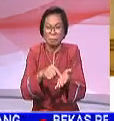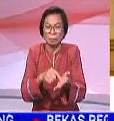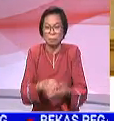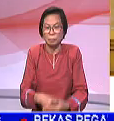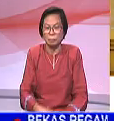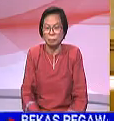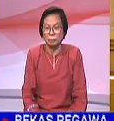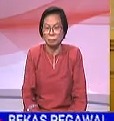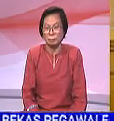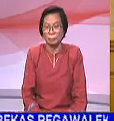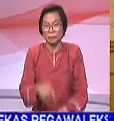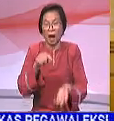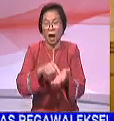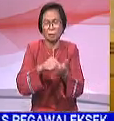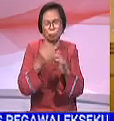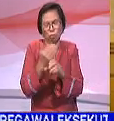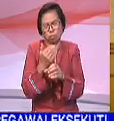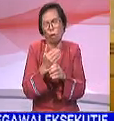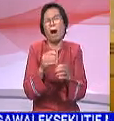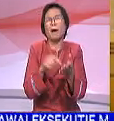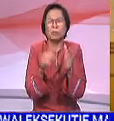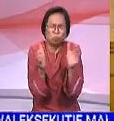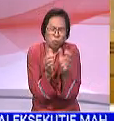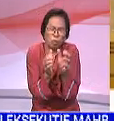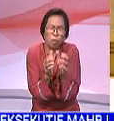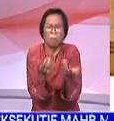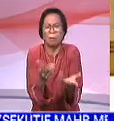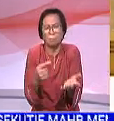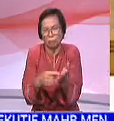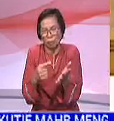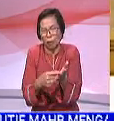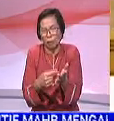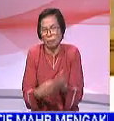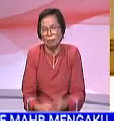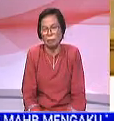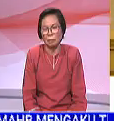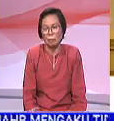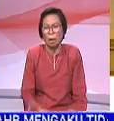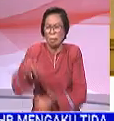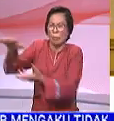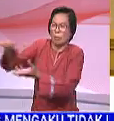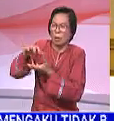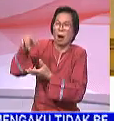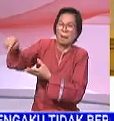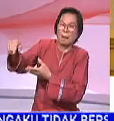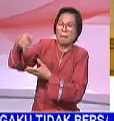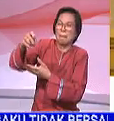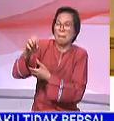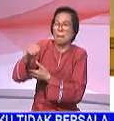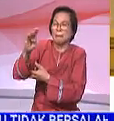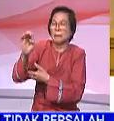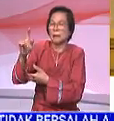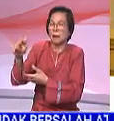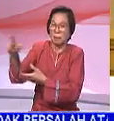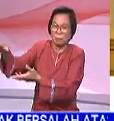lah ni kalau tengok ni ayam kecil-kecil yang mari ha. Kadang-kadang ni orang pembekar tu dia kata puasa